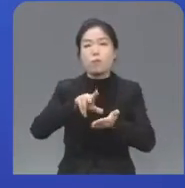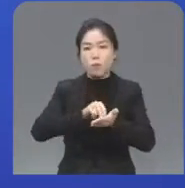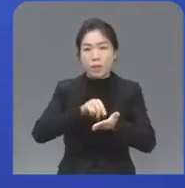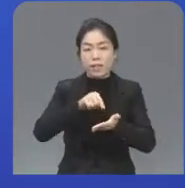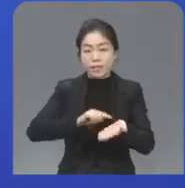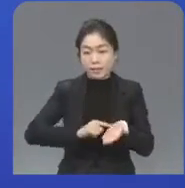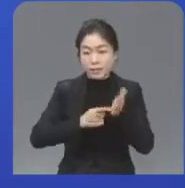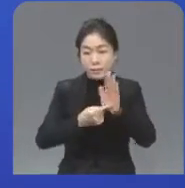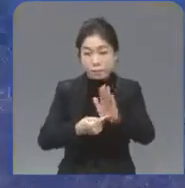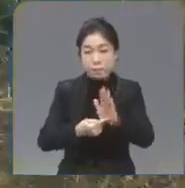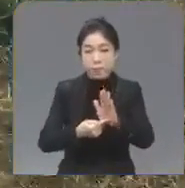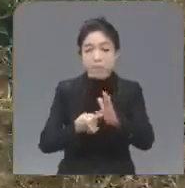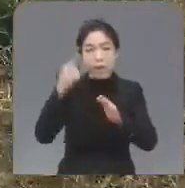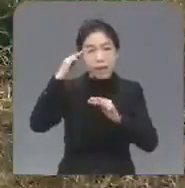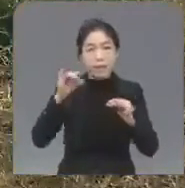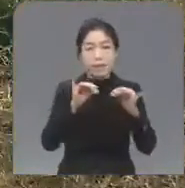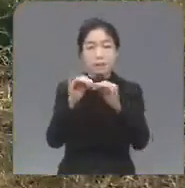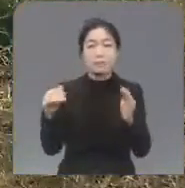기자입니다.